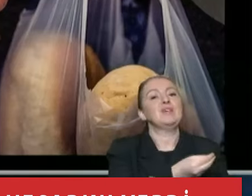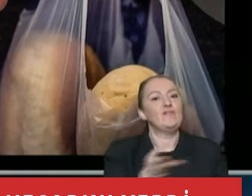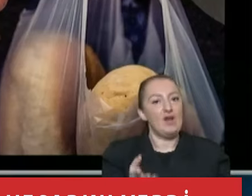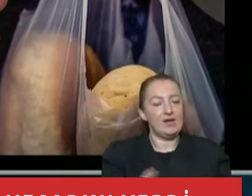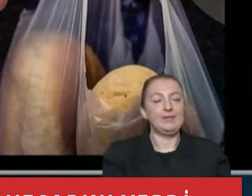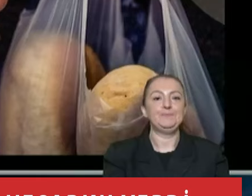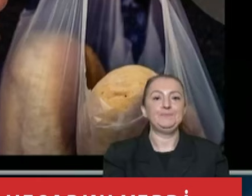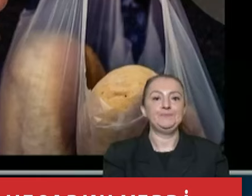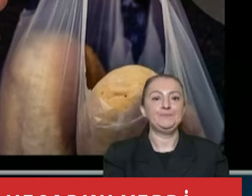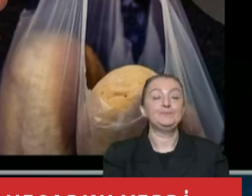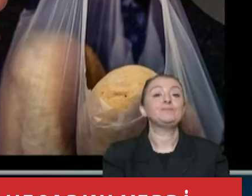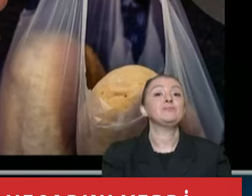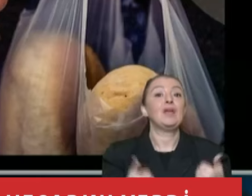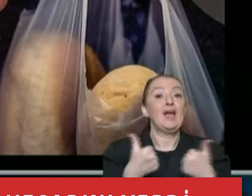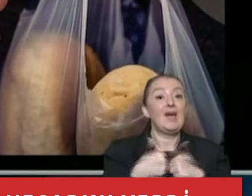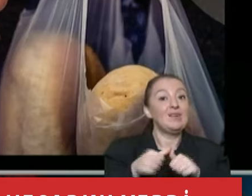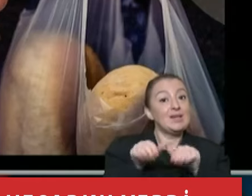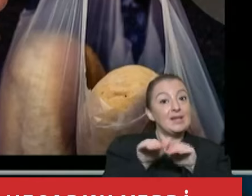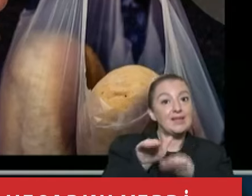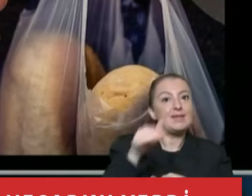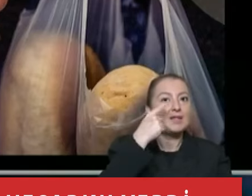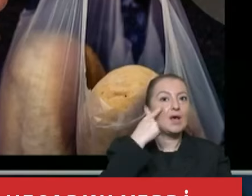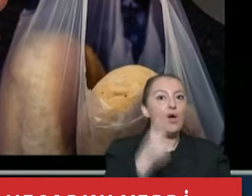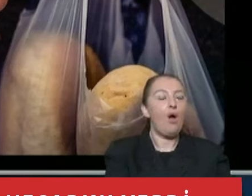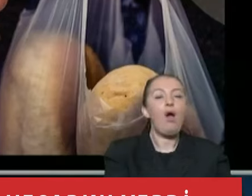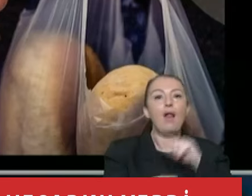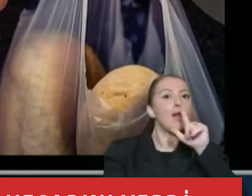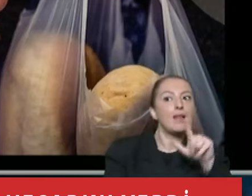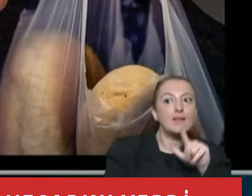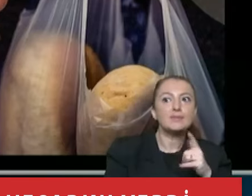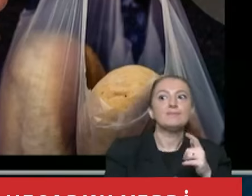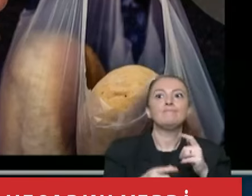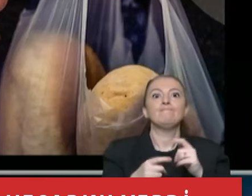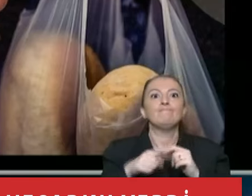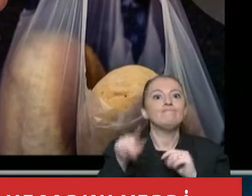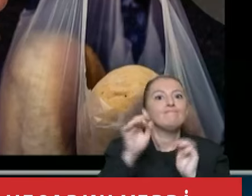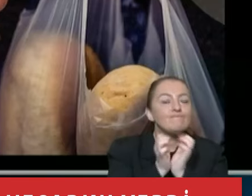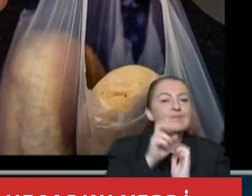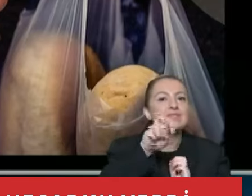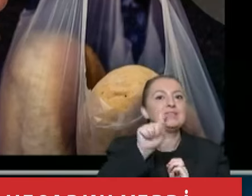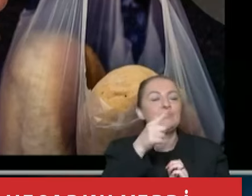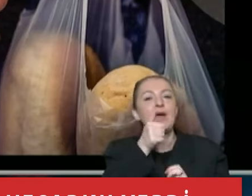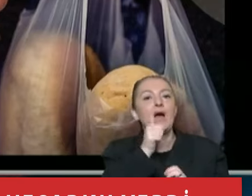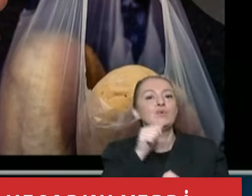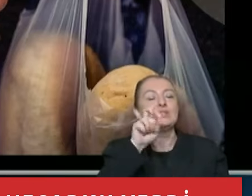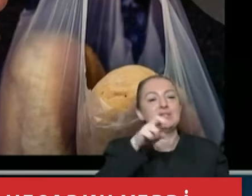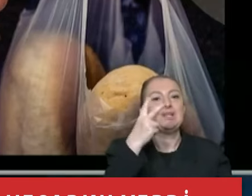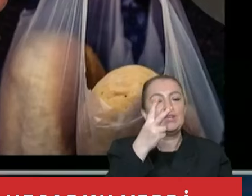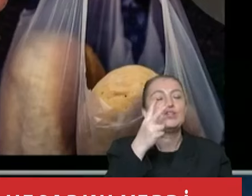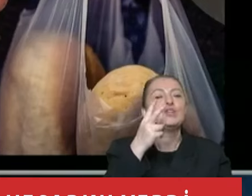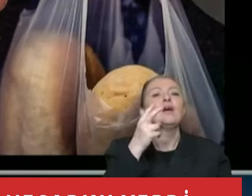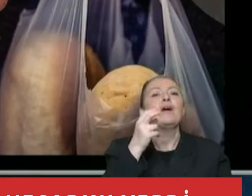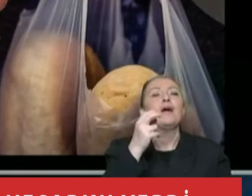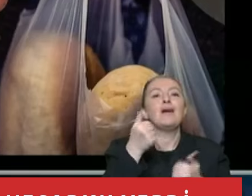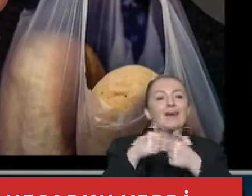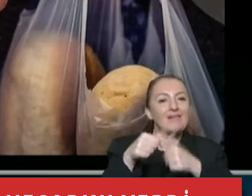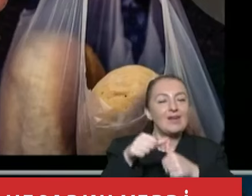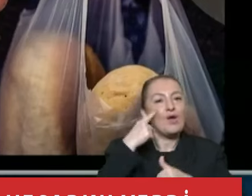olduk evlilik desteği kapsamında ihtiyaç sahibi 8682 çifte nakit destek